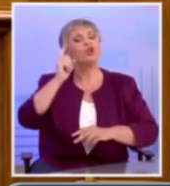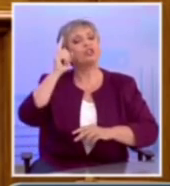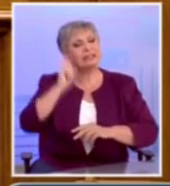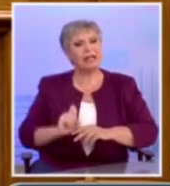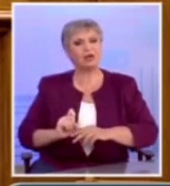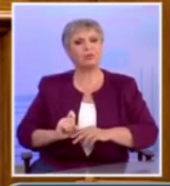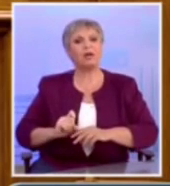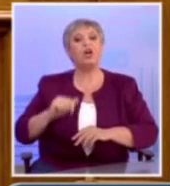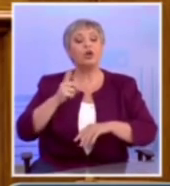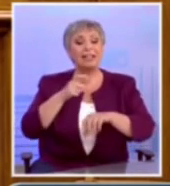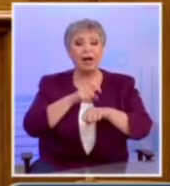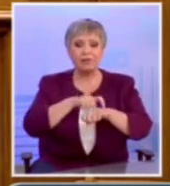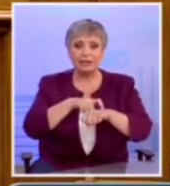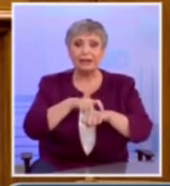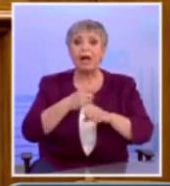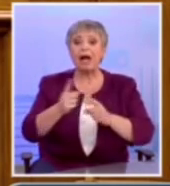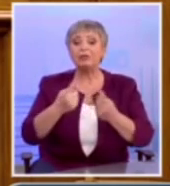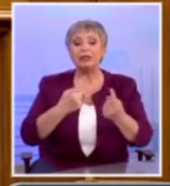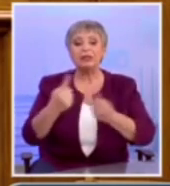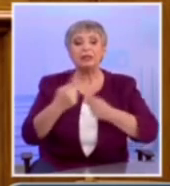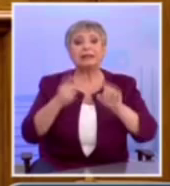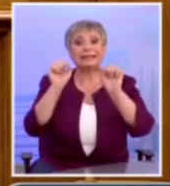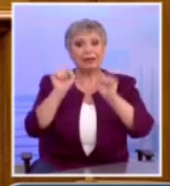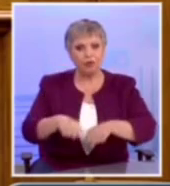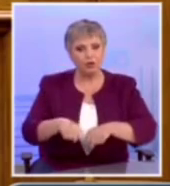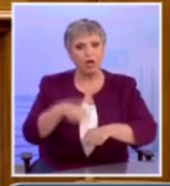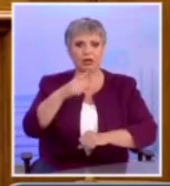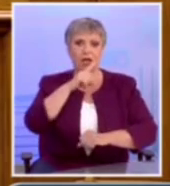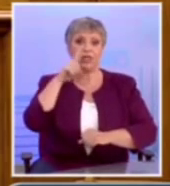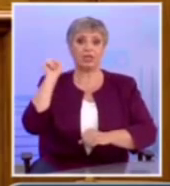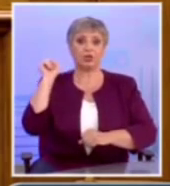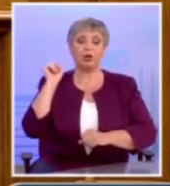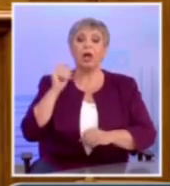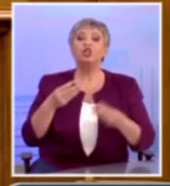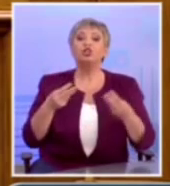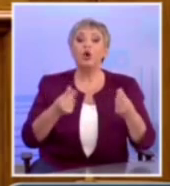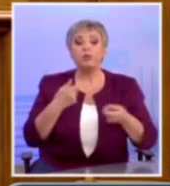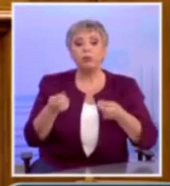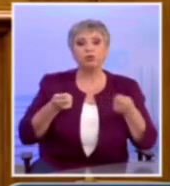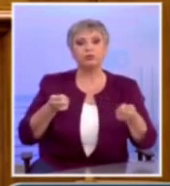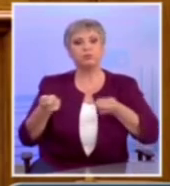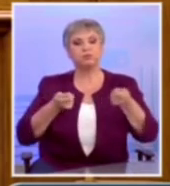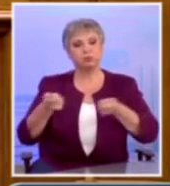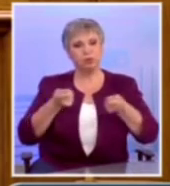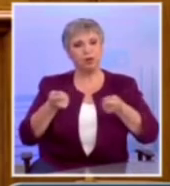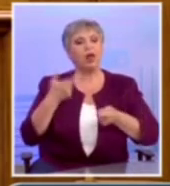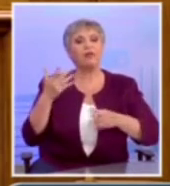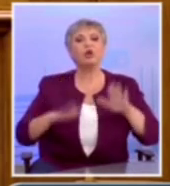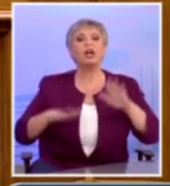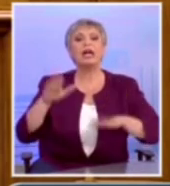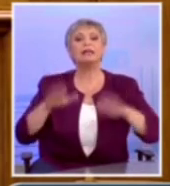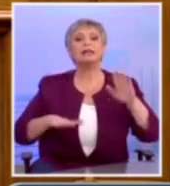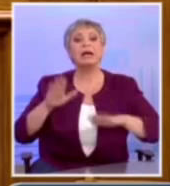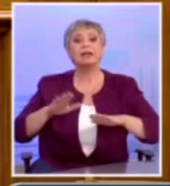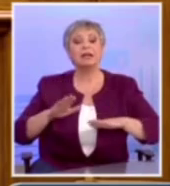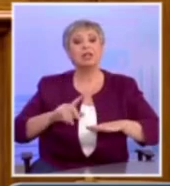πολύ δύσκολη συμφωνία. Το πώς αυτή η συμφωνία θα είναι διαχειρίσιμη εξαρτάται όταν θα σας φέρουμε